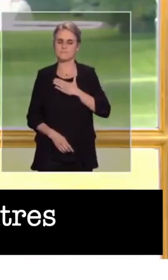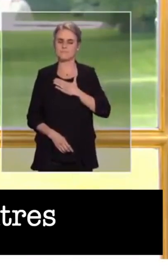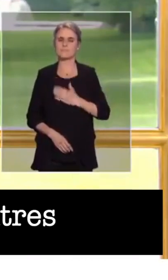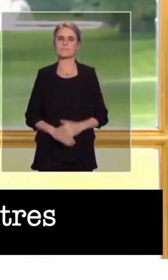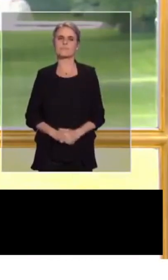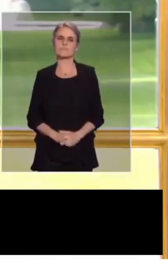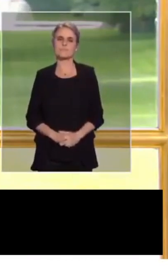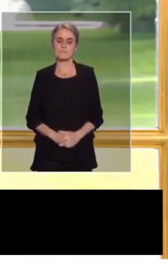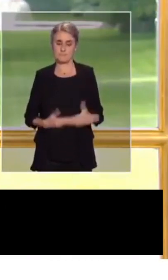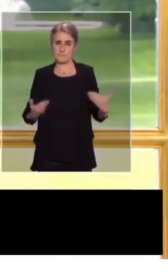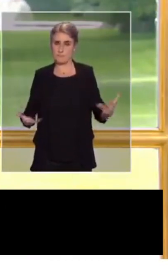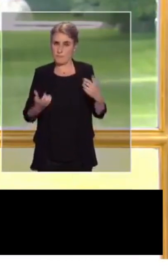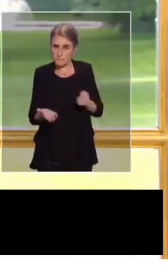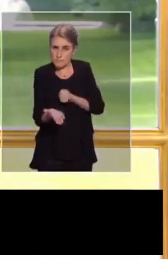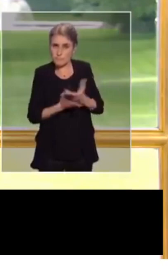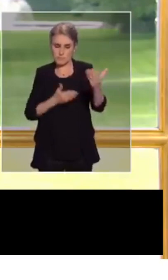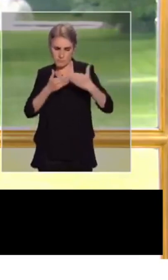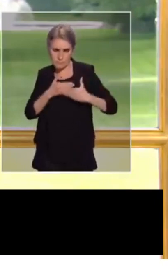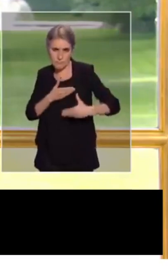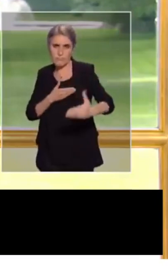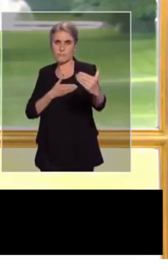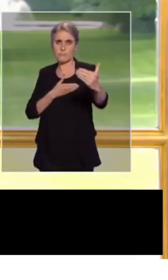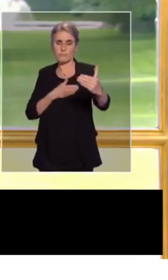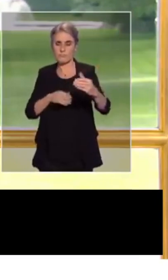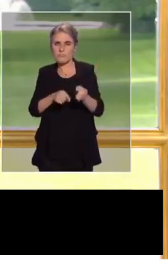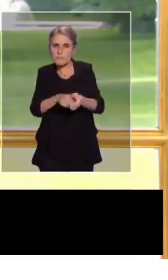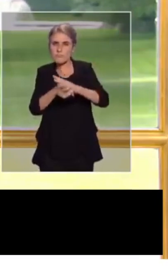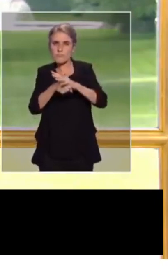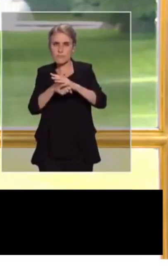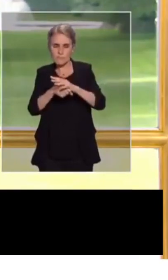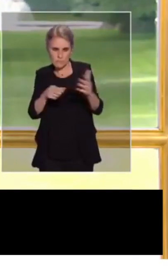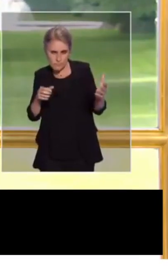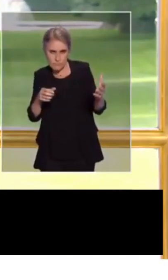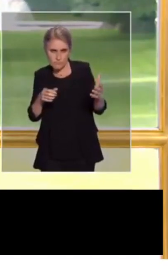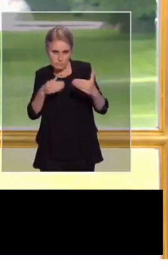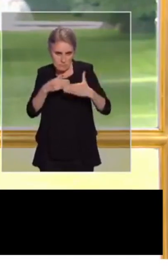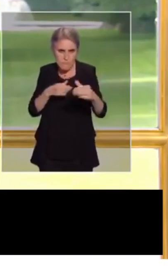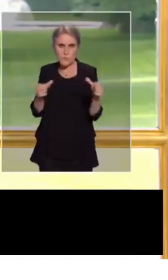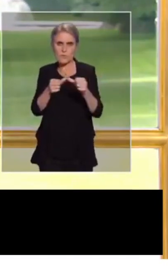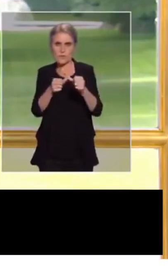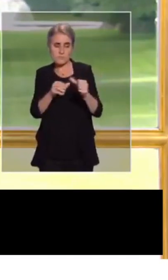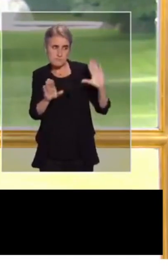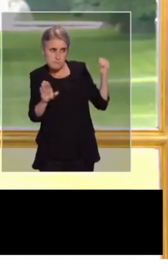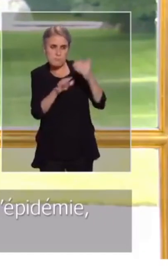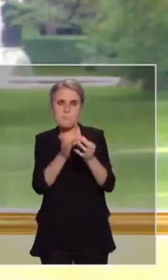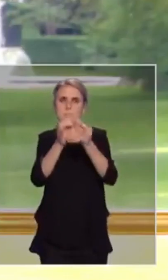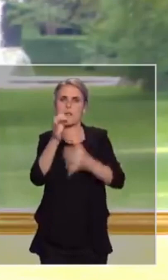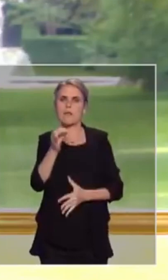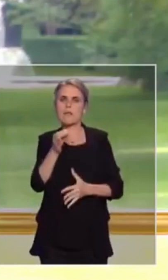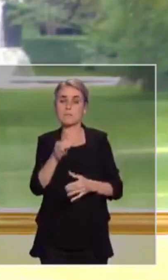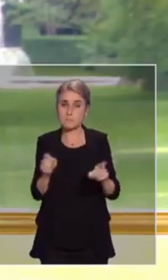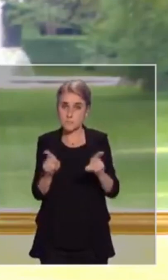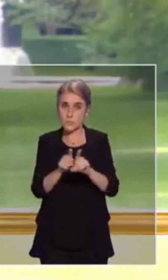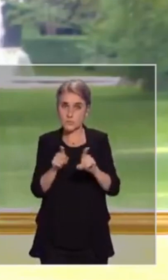en guerre à l'heure où l'épidémie courent plus vite qu'un lapin qu'une girafe qu'une